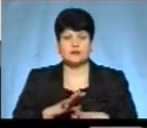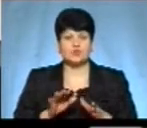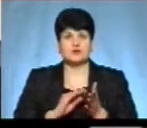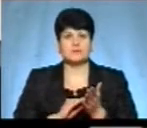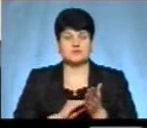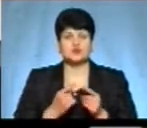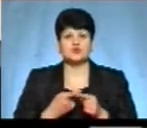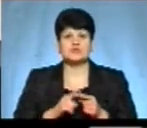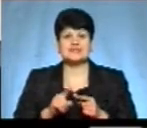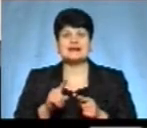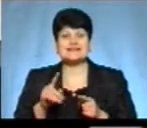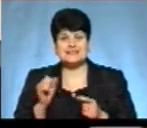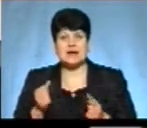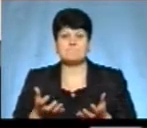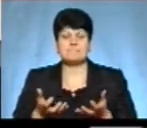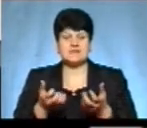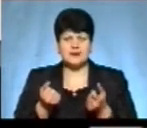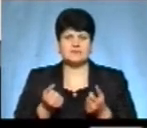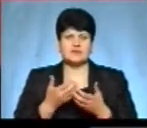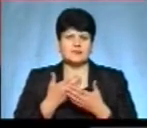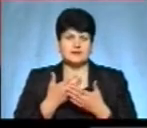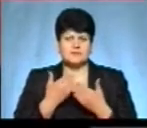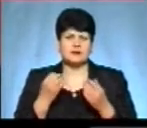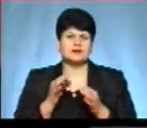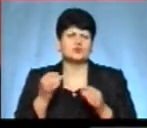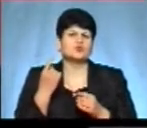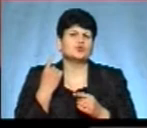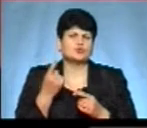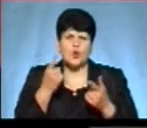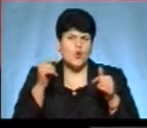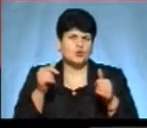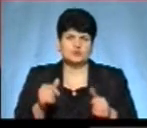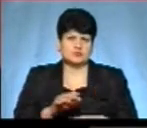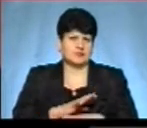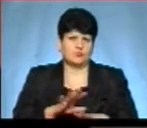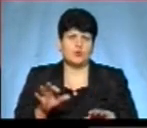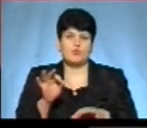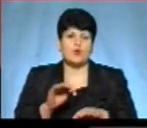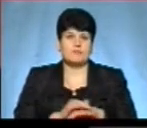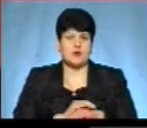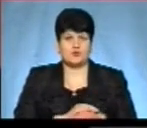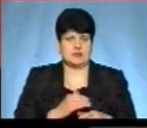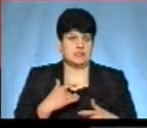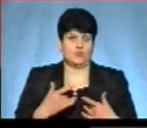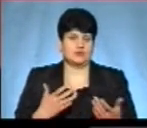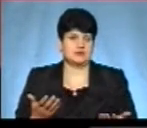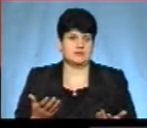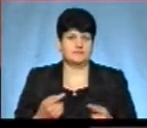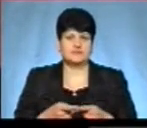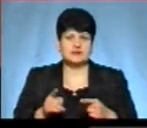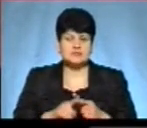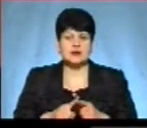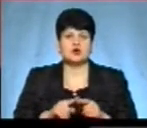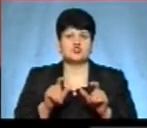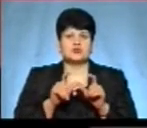вказано, що це за підтримки. Ну, взагалі не було, треба сказати, що не було жодної взагалі оголошення про благодійний концерт. Так? Тобто це, напевне, штаб даного